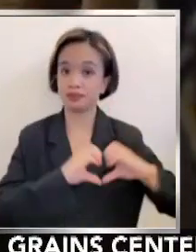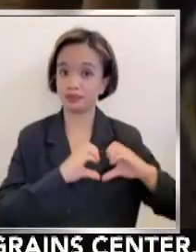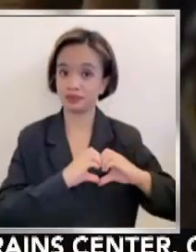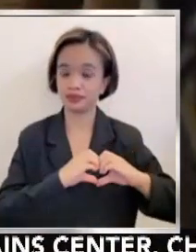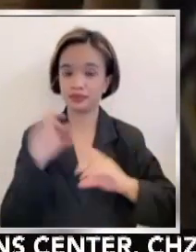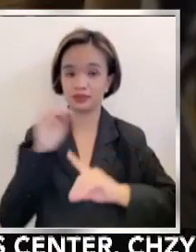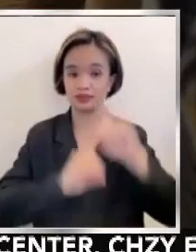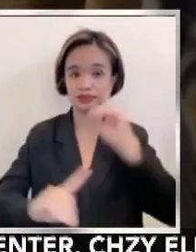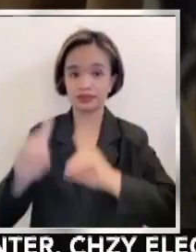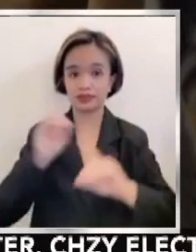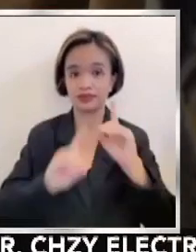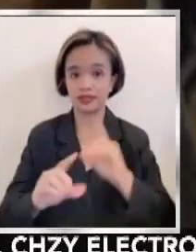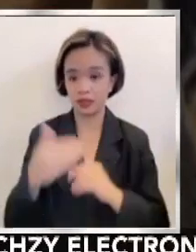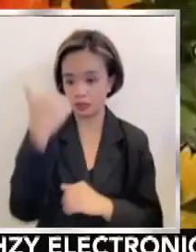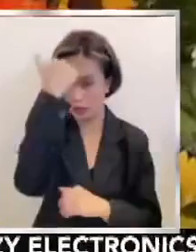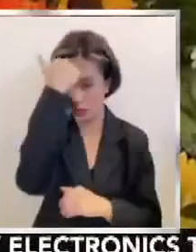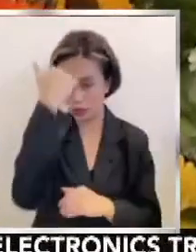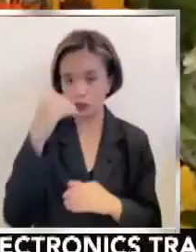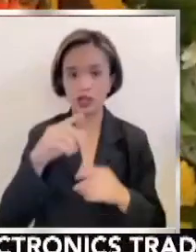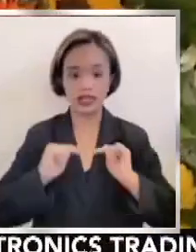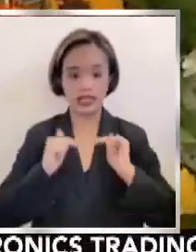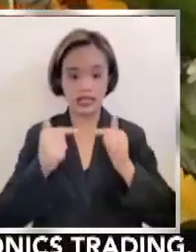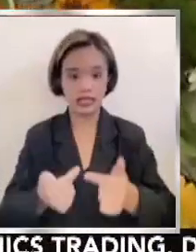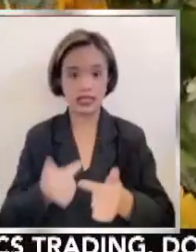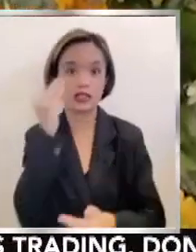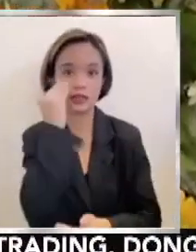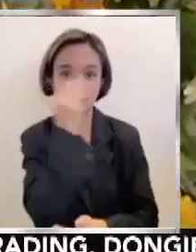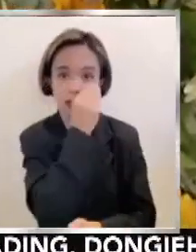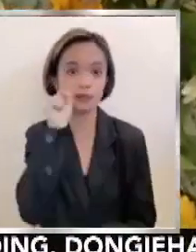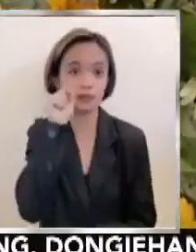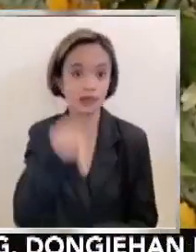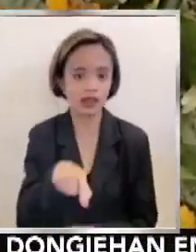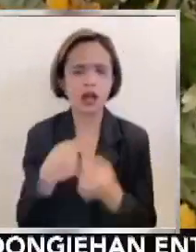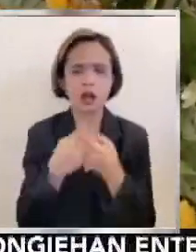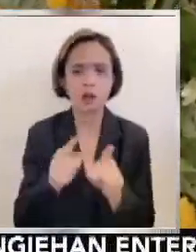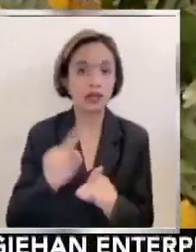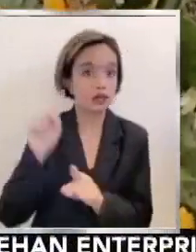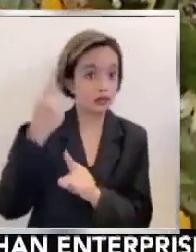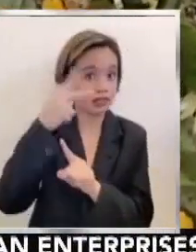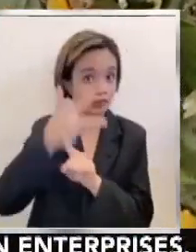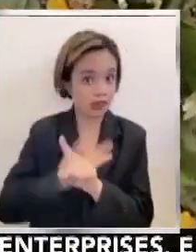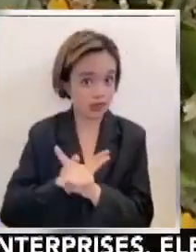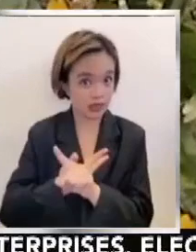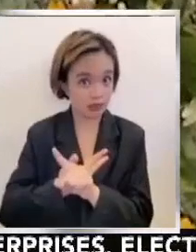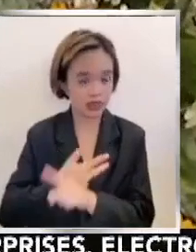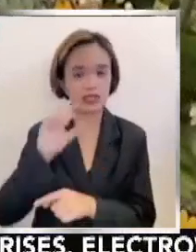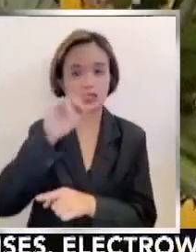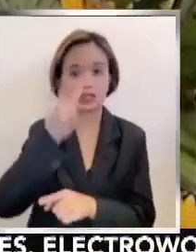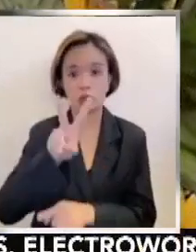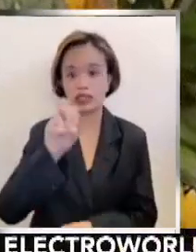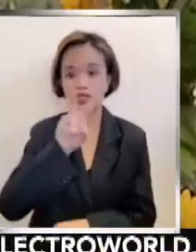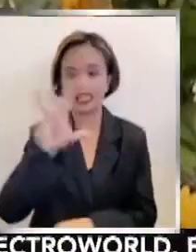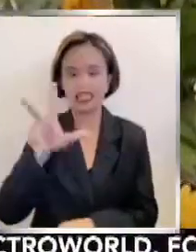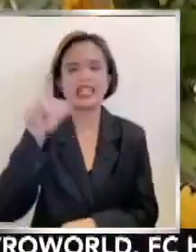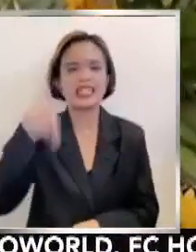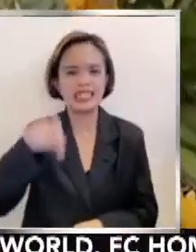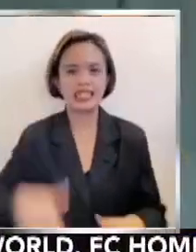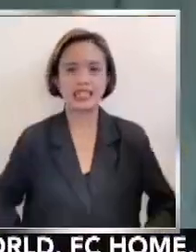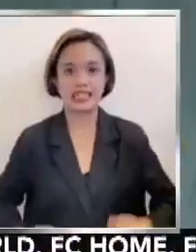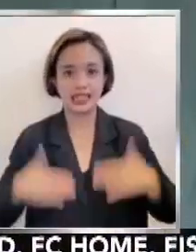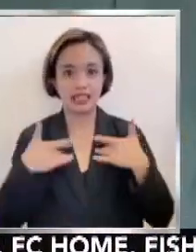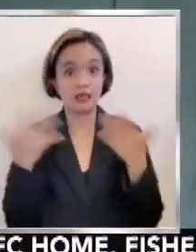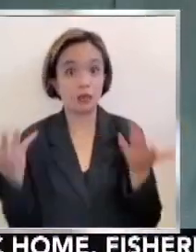Legacy, The Flower Sisters. Pero sa first quarter ng 2023, kakailanganin niyang tumira ng isang buwan sa